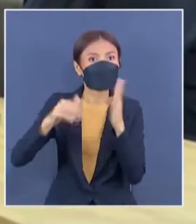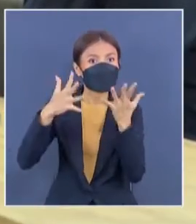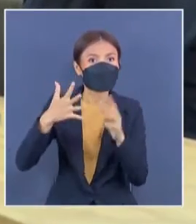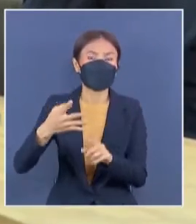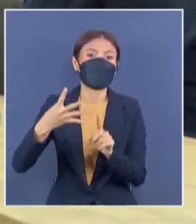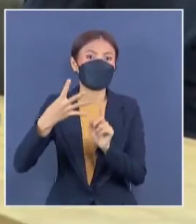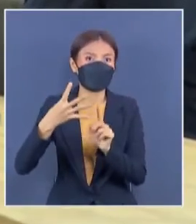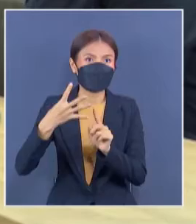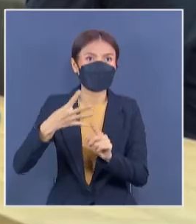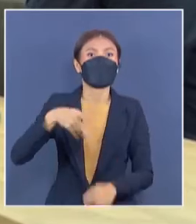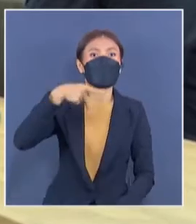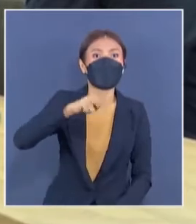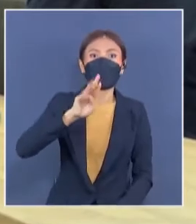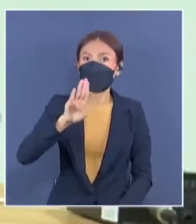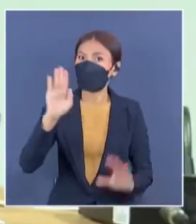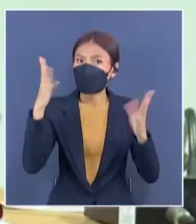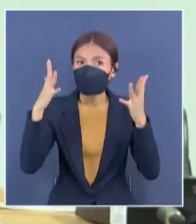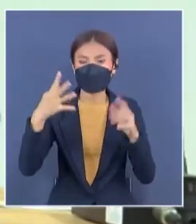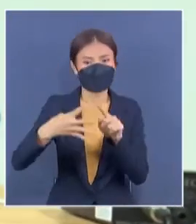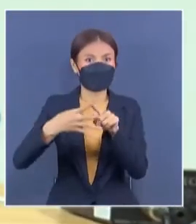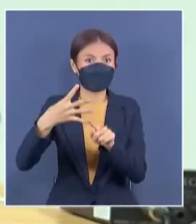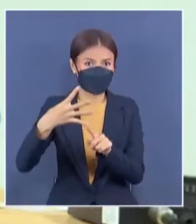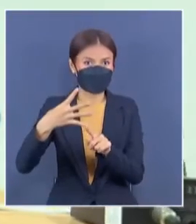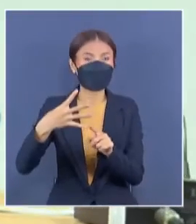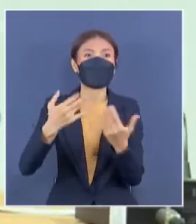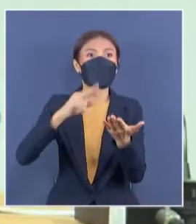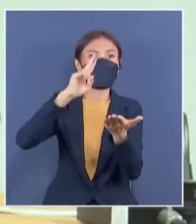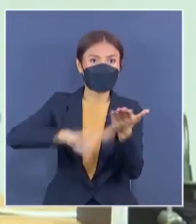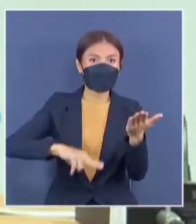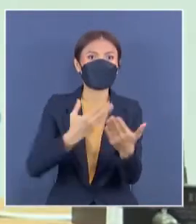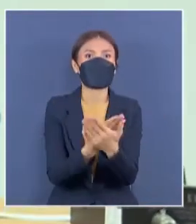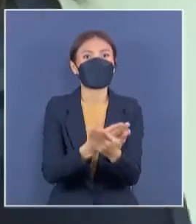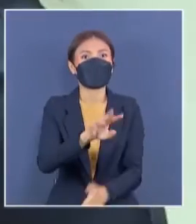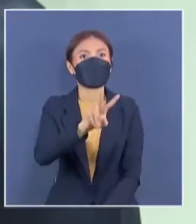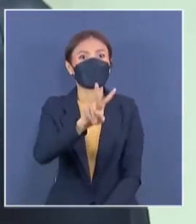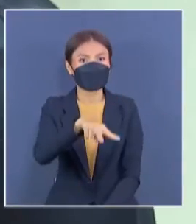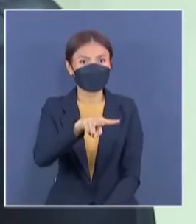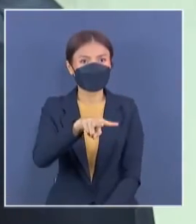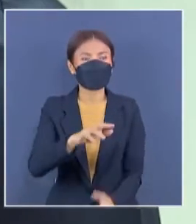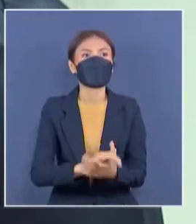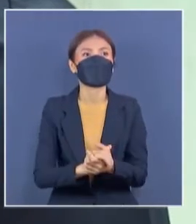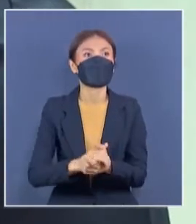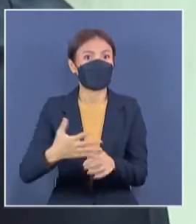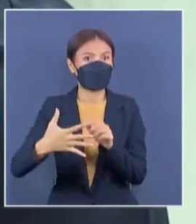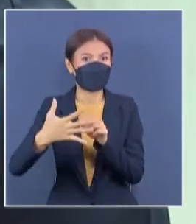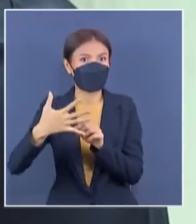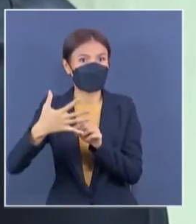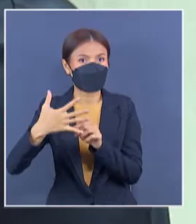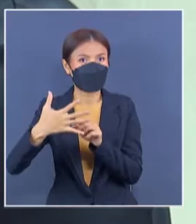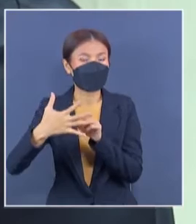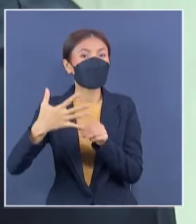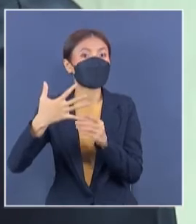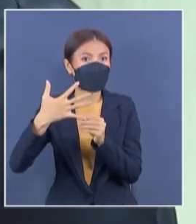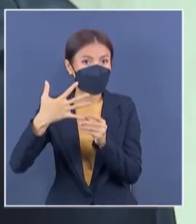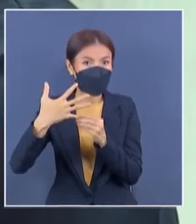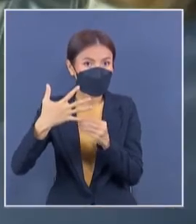มครองบุคคลที่3นี่ฮะ4ข้อหานี้ครับเปรียบเทียบปรับเป็นจำนวนเงิน 2,000 บาทนะครับส่วนข้อหาที่5คืออุบัติเหตุร